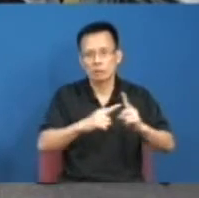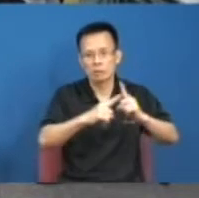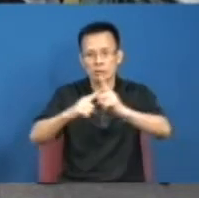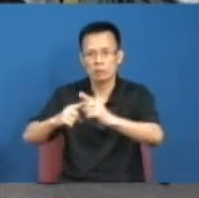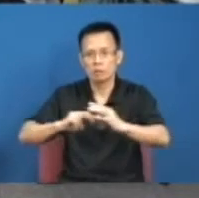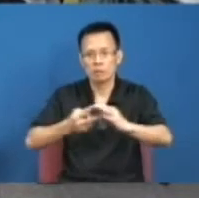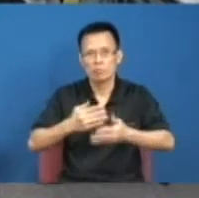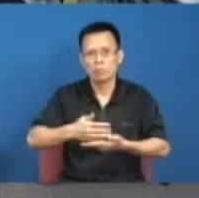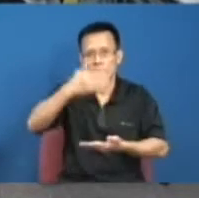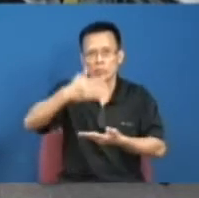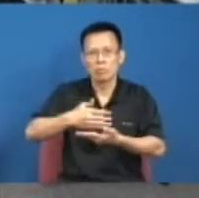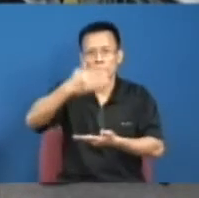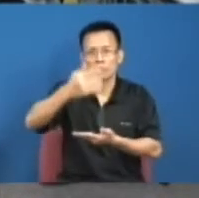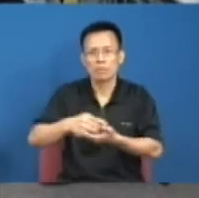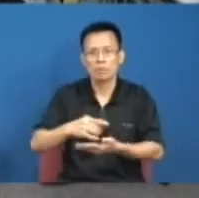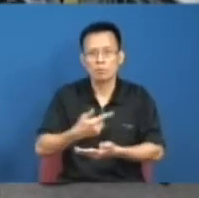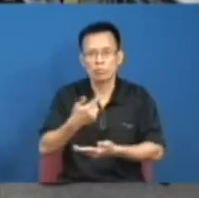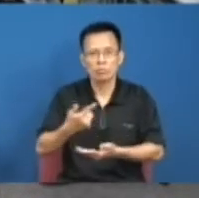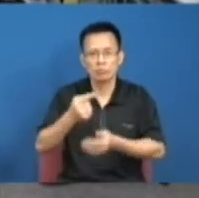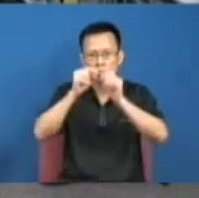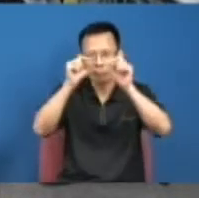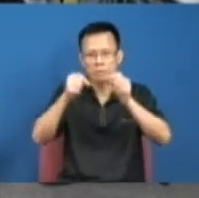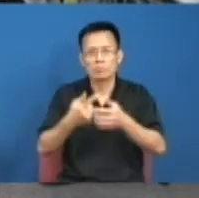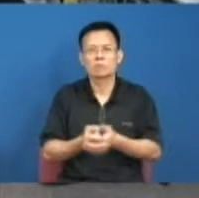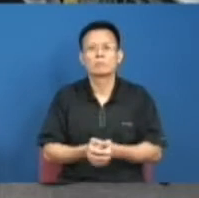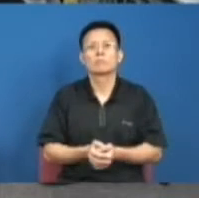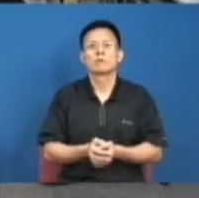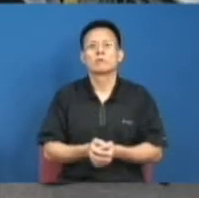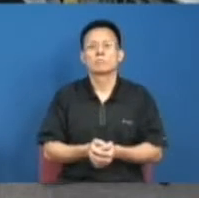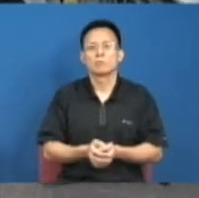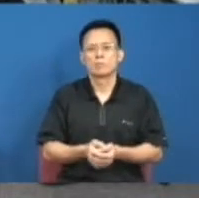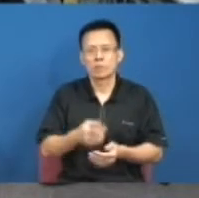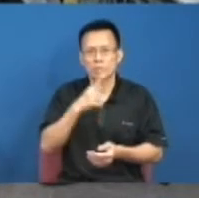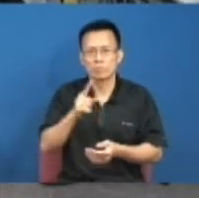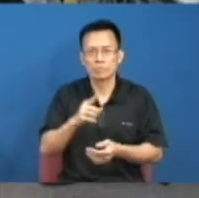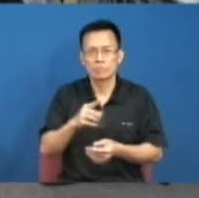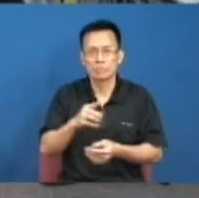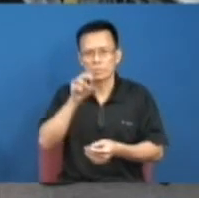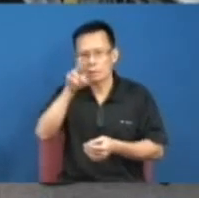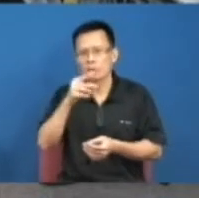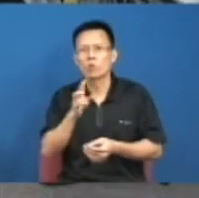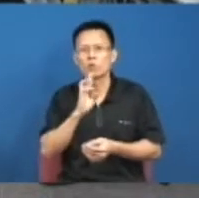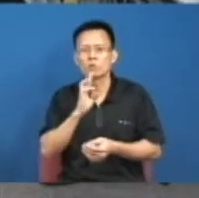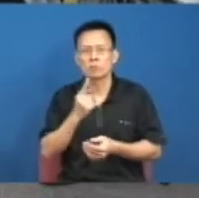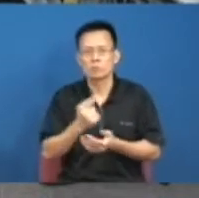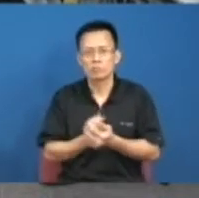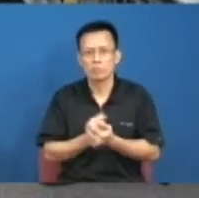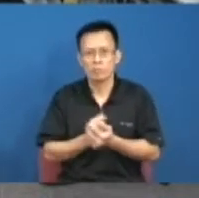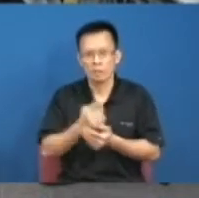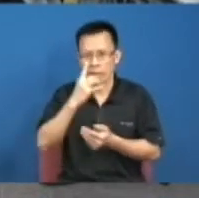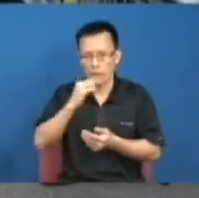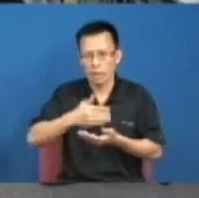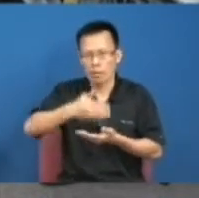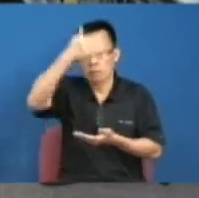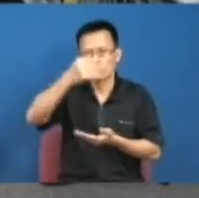有好多 defect 啦。 係啊， 即係唔單止係 舊樓啊， 即係睇落去 新樓都有， 直情係有